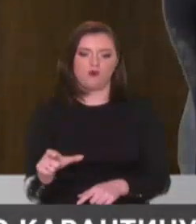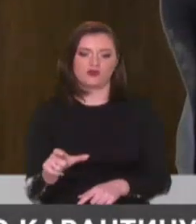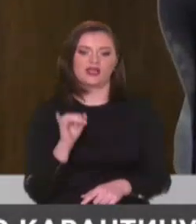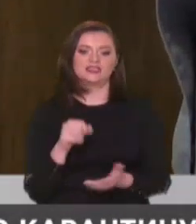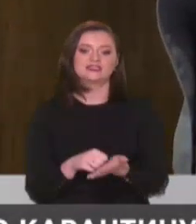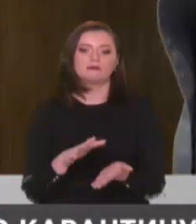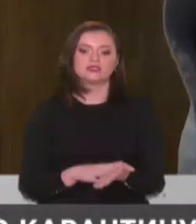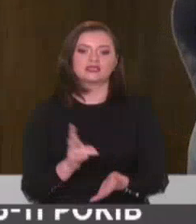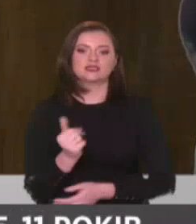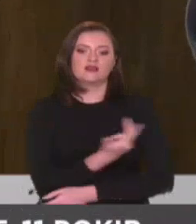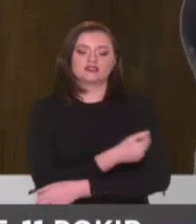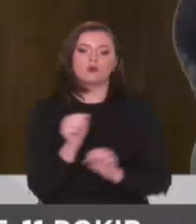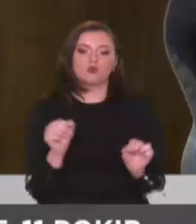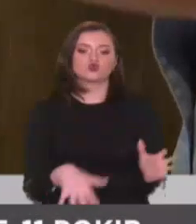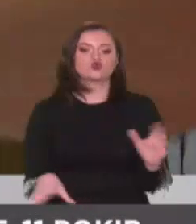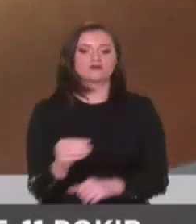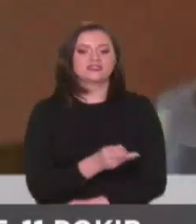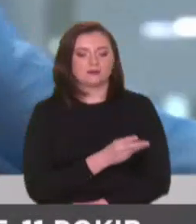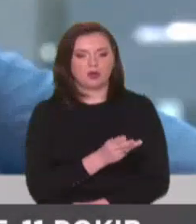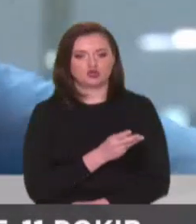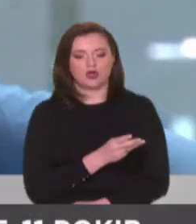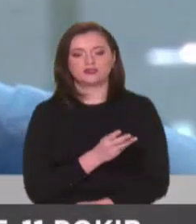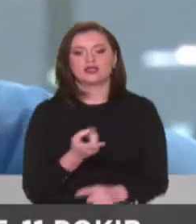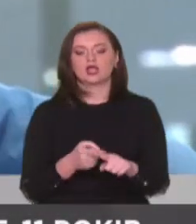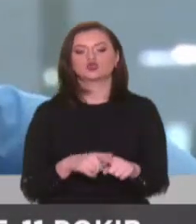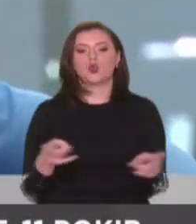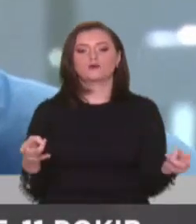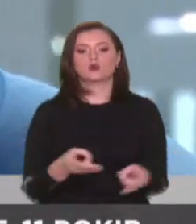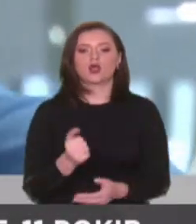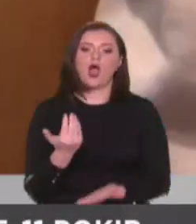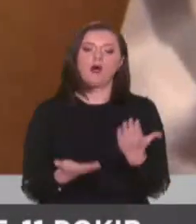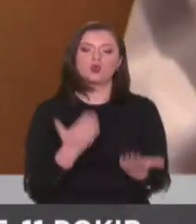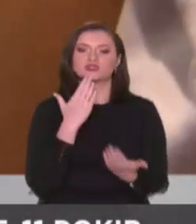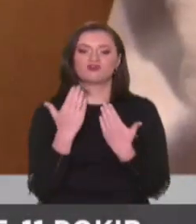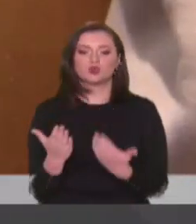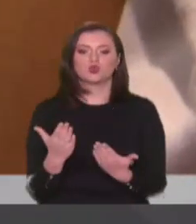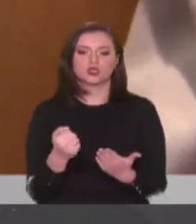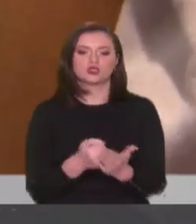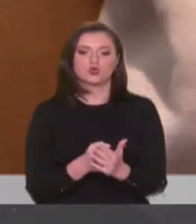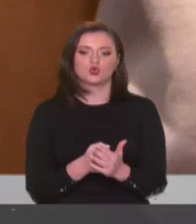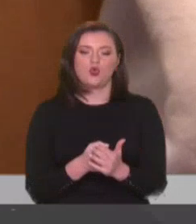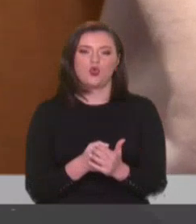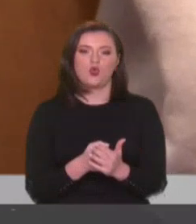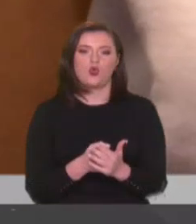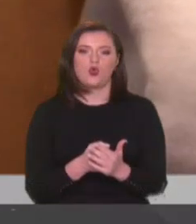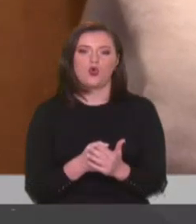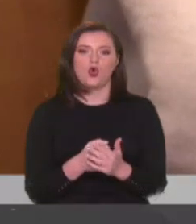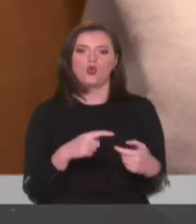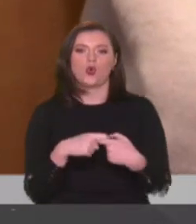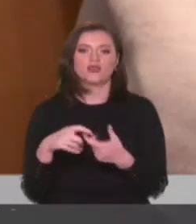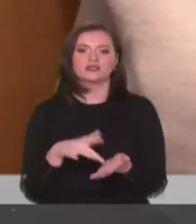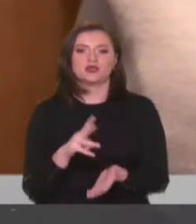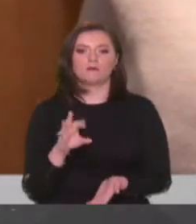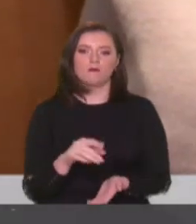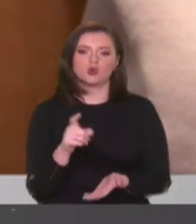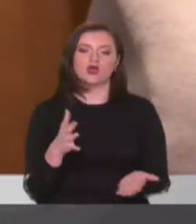записатися на вакцинацію можуть всі бажаючі. Для цього потрібно або звернутися до контакт-центру МОЗ, або